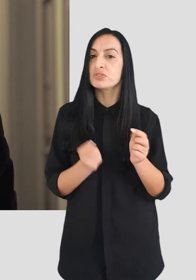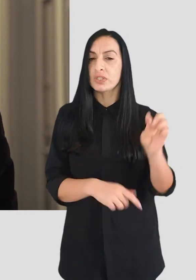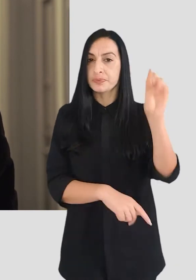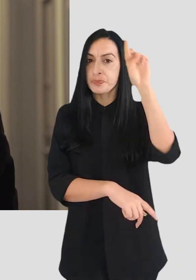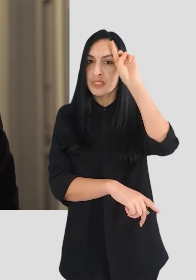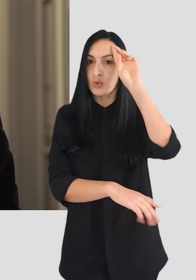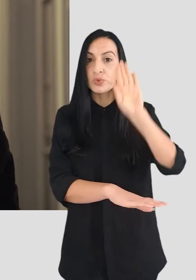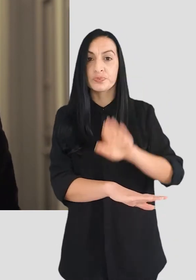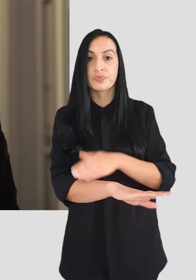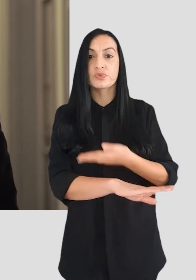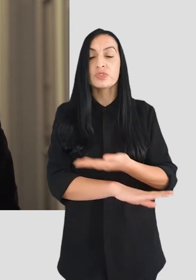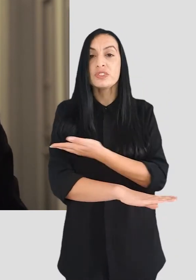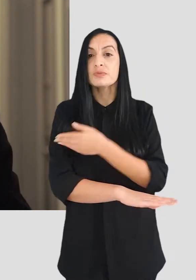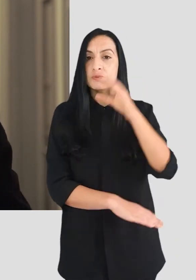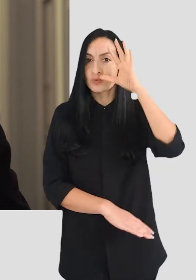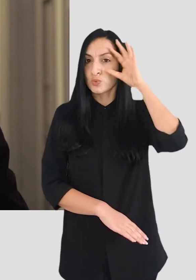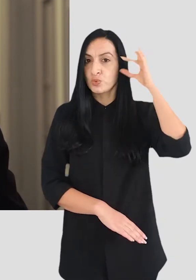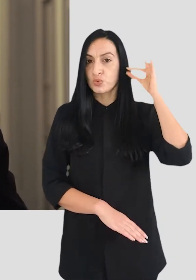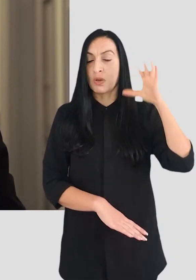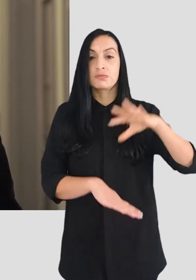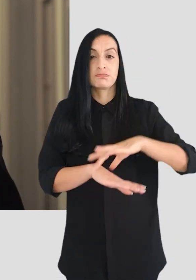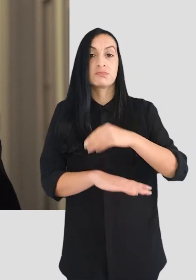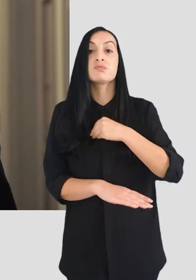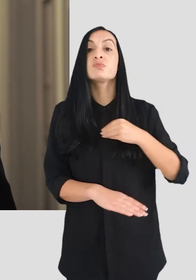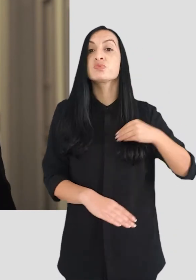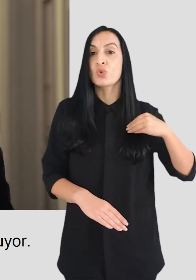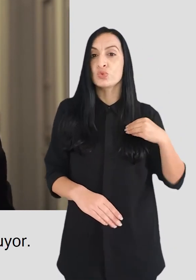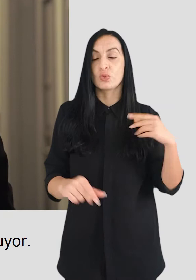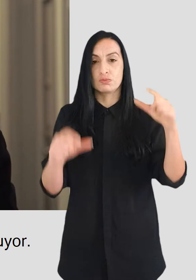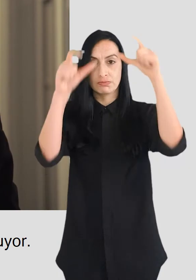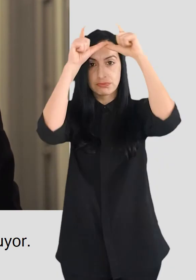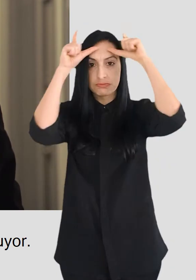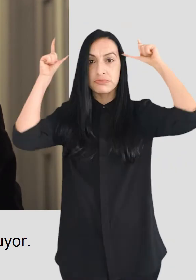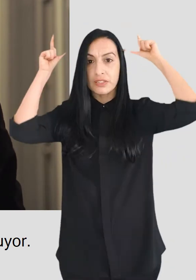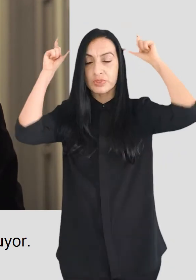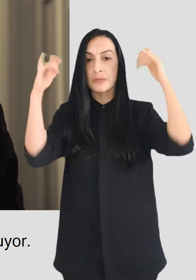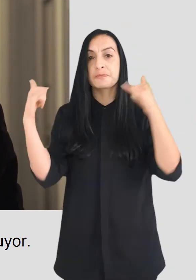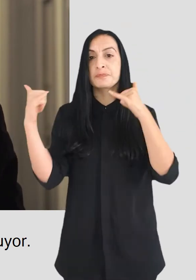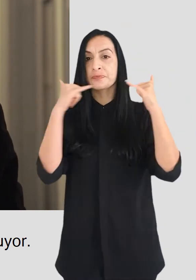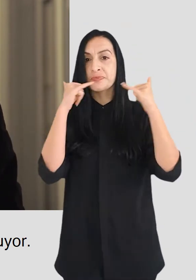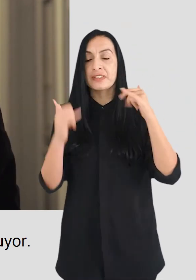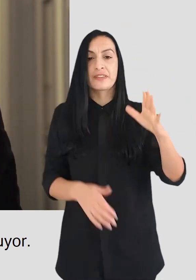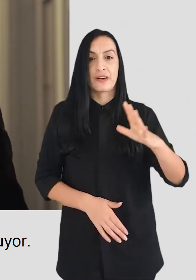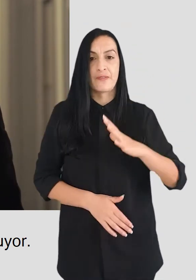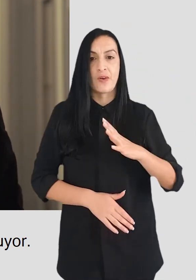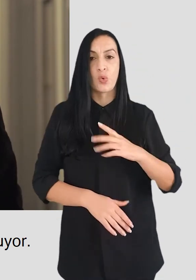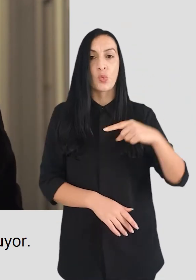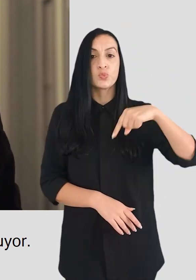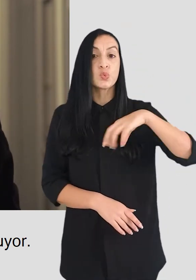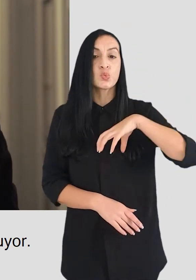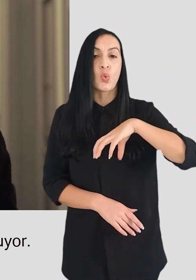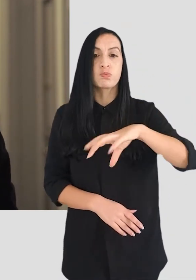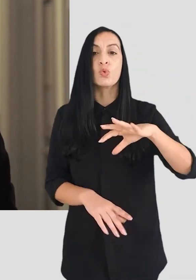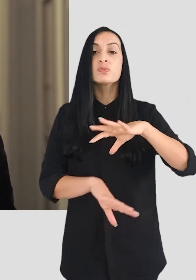devamlı çalışan psikologlar, sosyal hizmet uzmanları, hekimler, hekimlerin alt dalları, hemşireler, sekreterya öyle bir